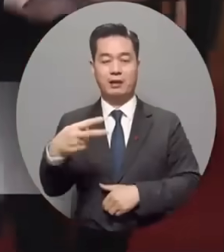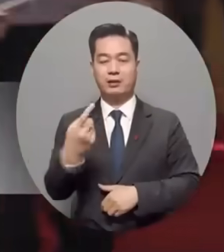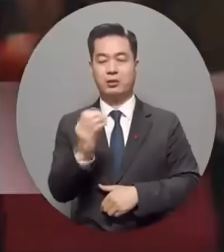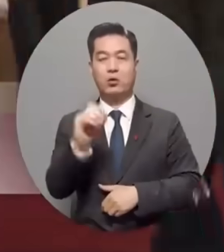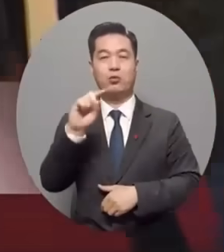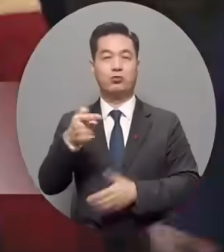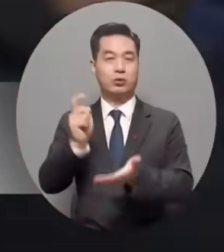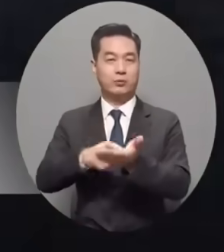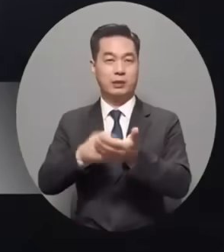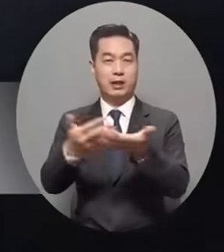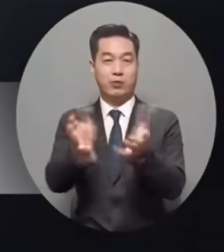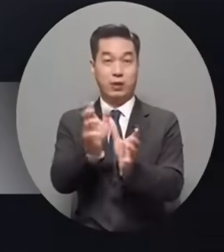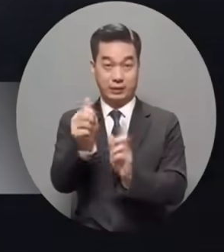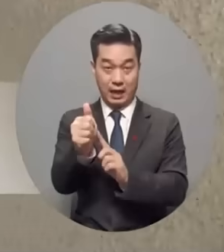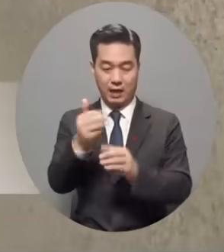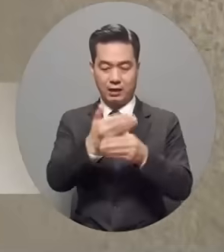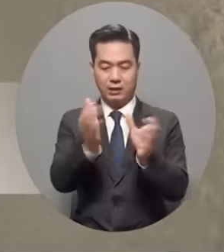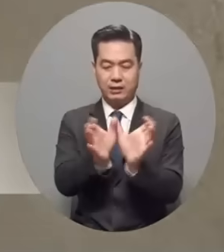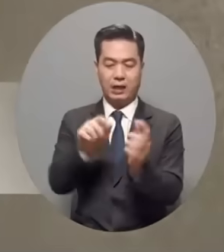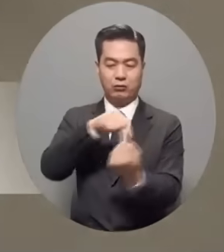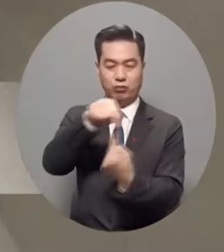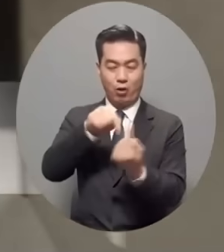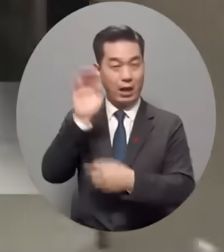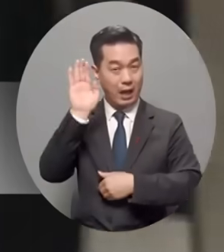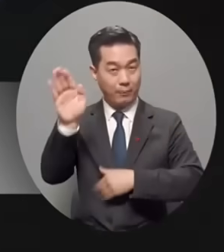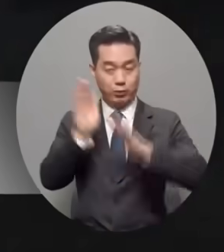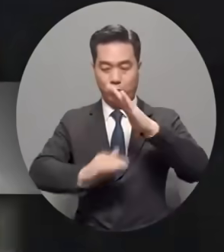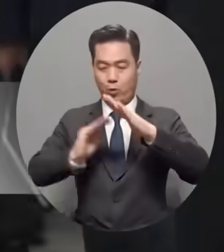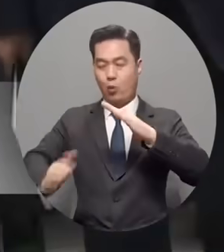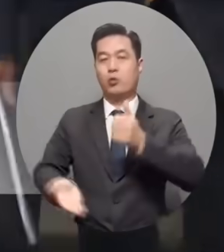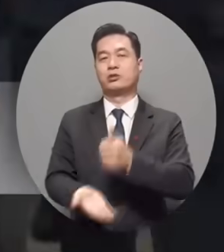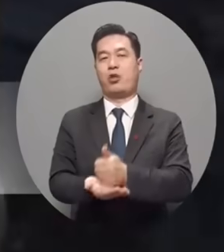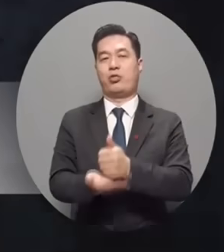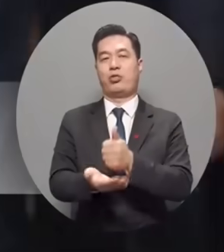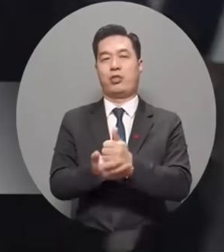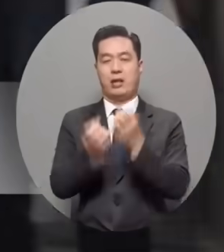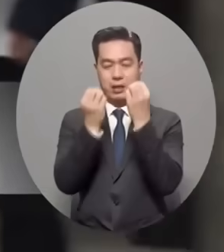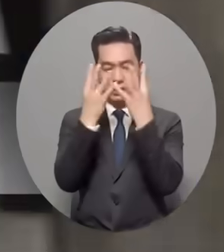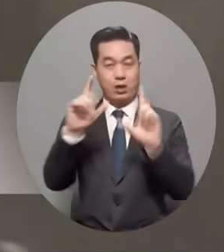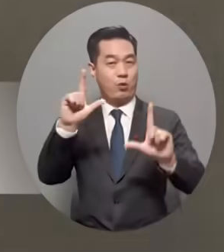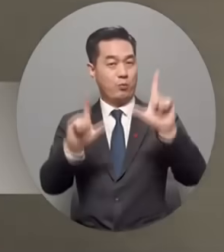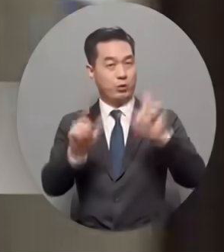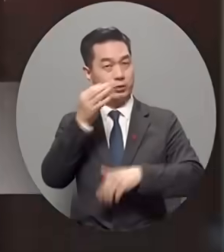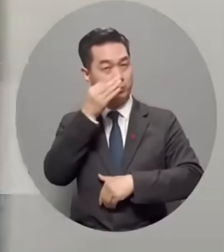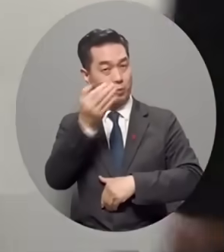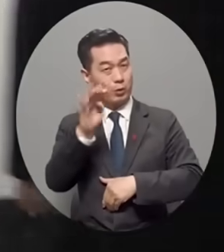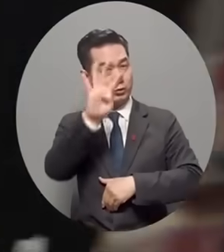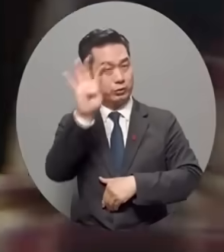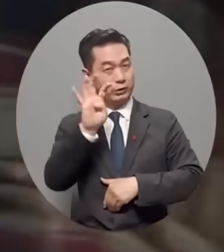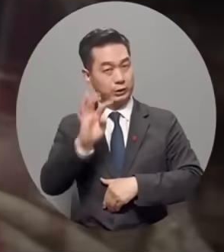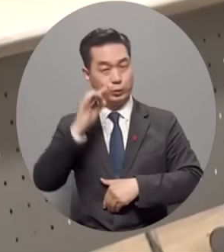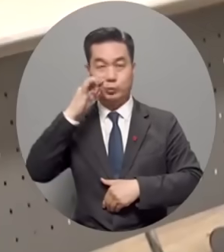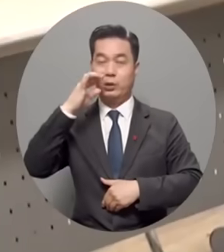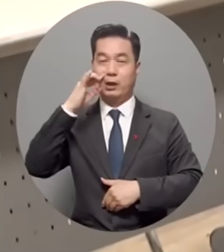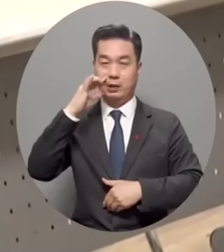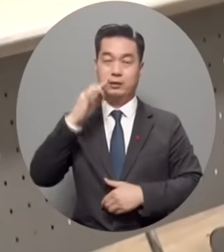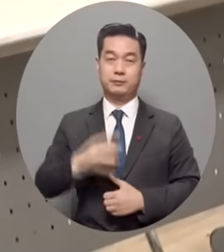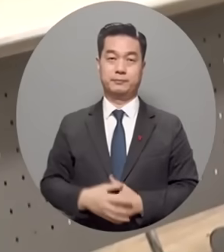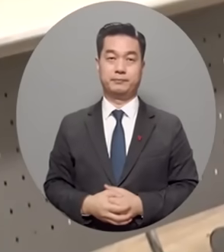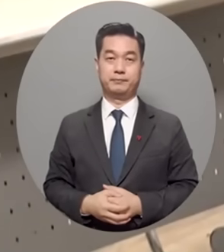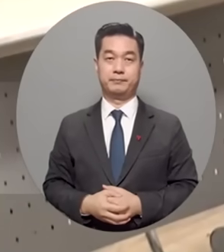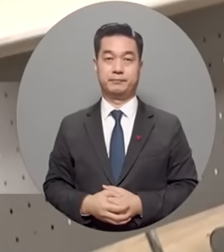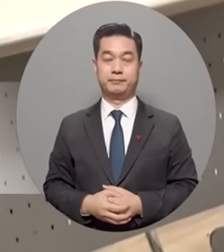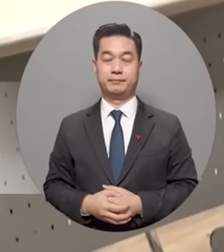당 운영과 이후 공천 과정에서 쇄신된 이미지를 얼마나 보여줄지도 변수가 될 수 있습니다. 일단